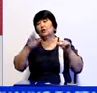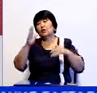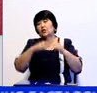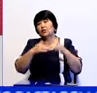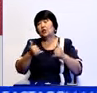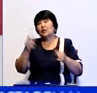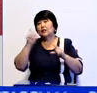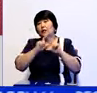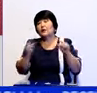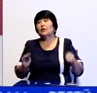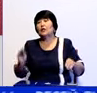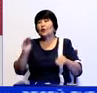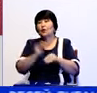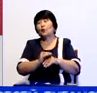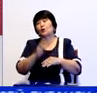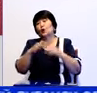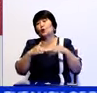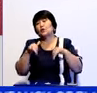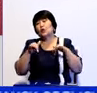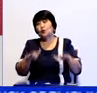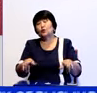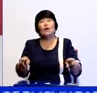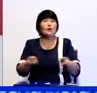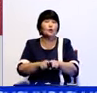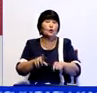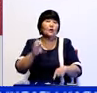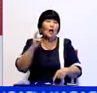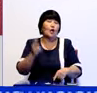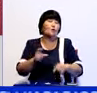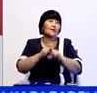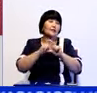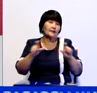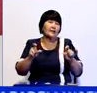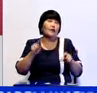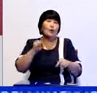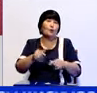және мектептерге қосымша құрылыстар жүргізу, сондай-ақ әлеуметтік нысандарды